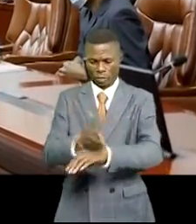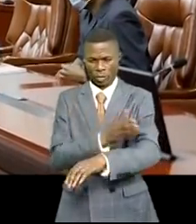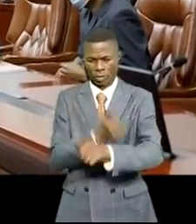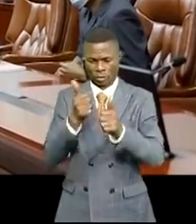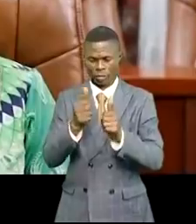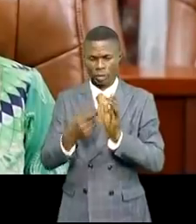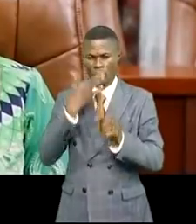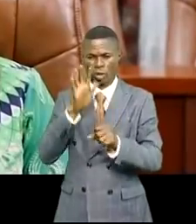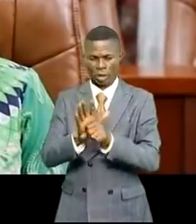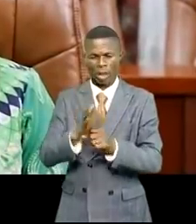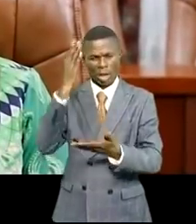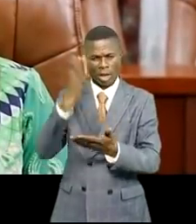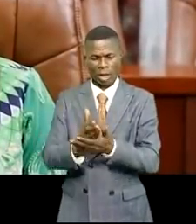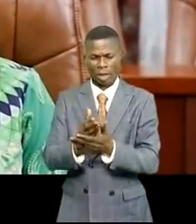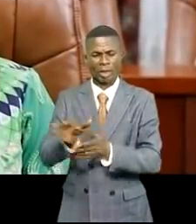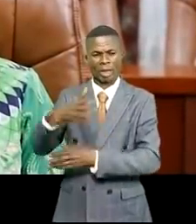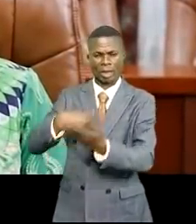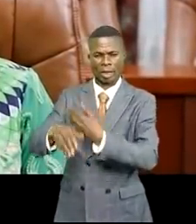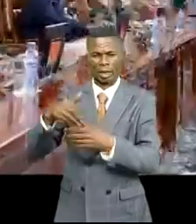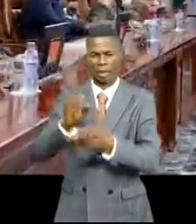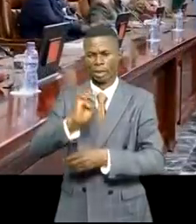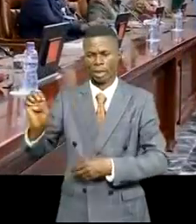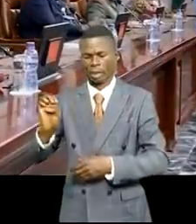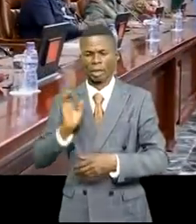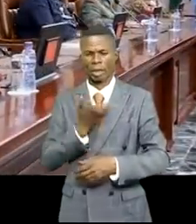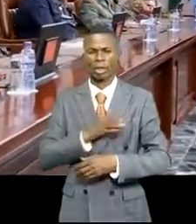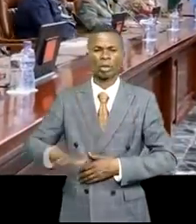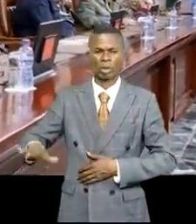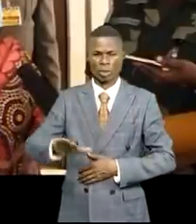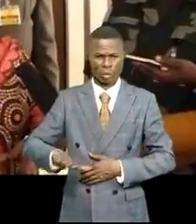volonté commune de mettre fin à l'insécurité dans l'est de la RDC.